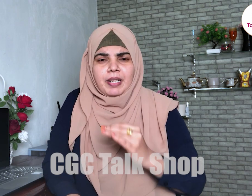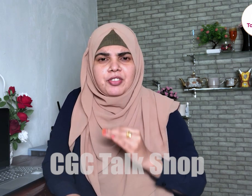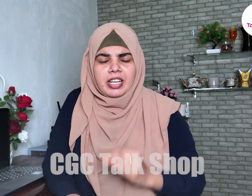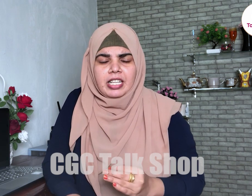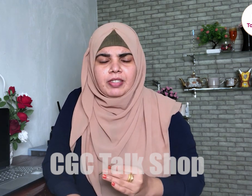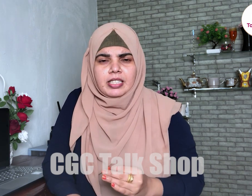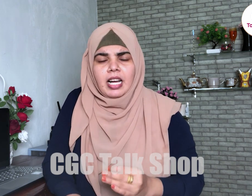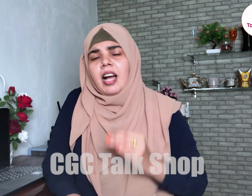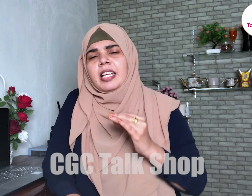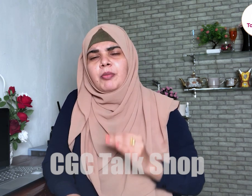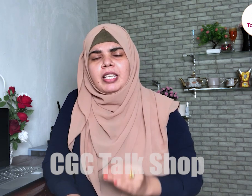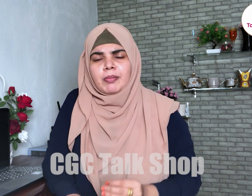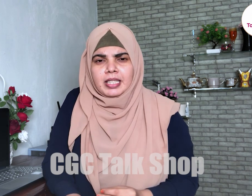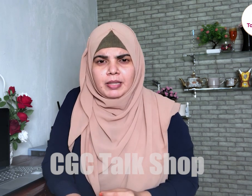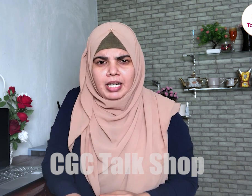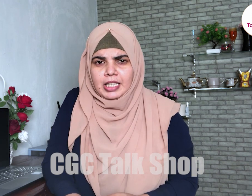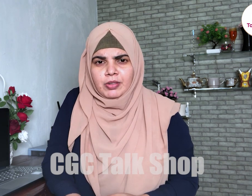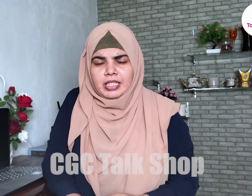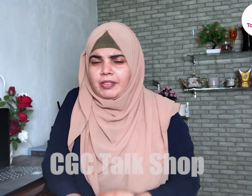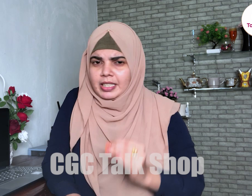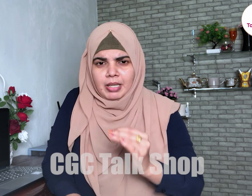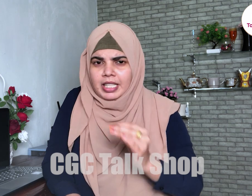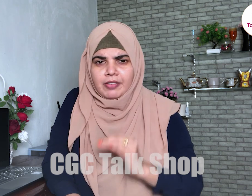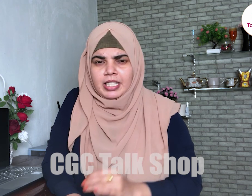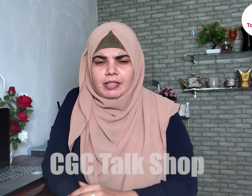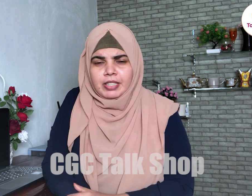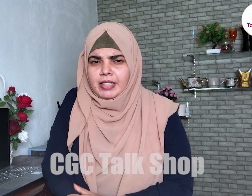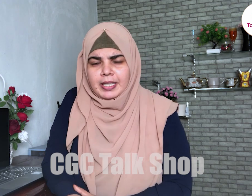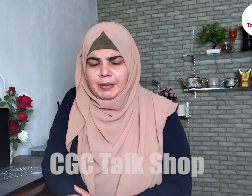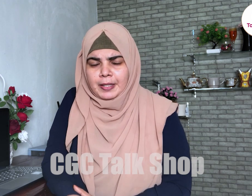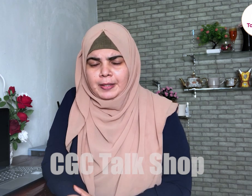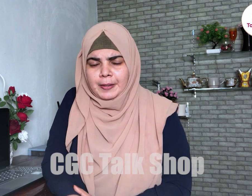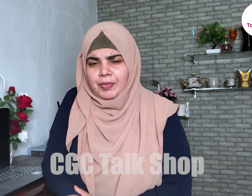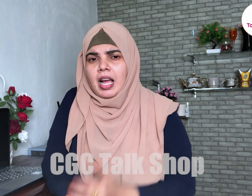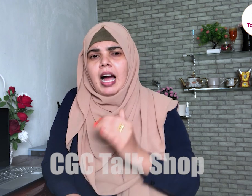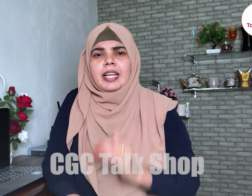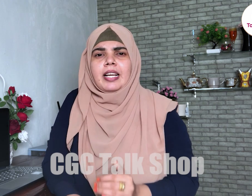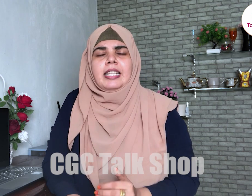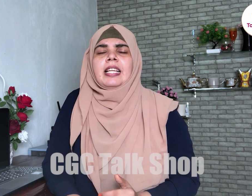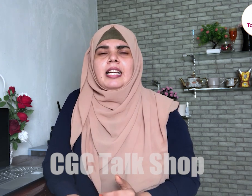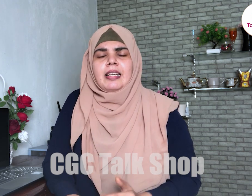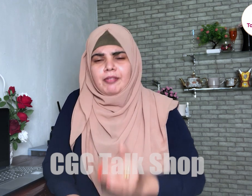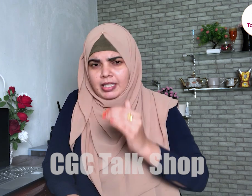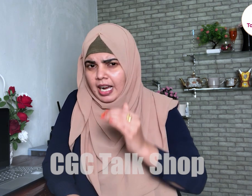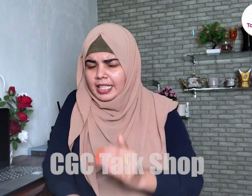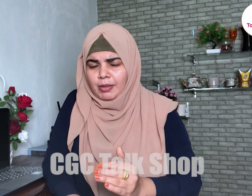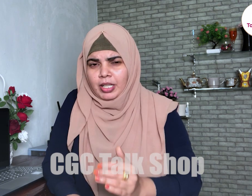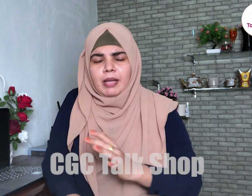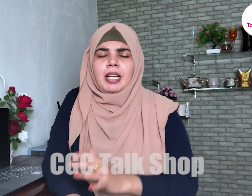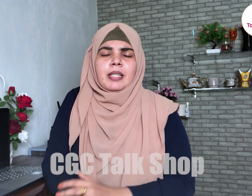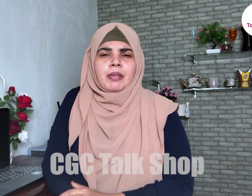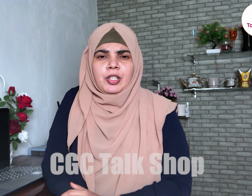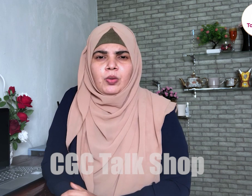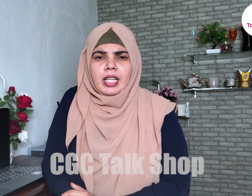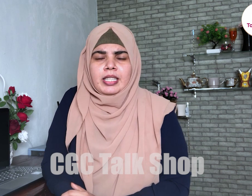சட்டக்கல்விக்கான பரீட்சைகளை வந்து ஆங்கில மொழியில் மாத்திரம் நடத்துவதற்கு வர்த்தமானி அறிவித்தல்கள் வந்து வெளியிடப்பட்டிருந்தது. ஆனா இல்ல, ஆங்கில